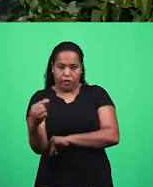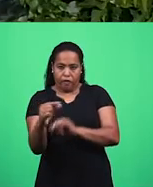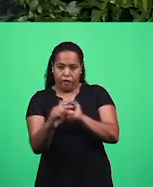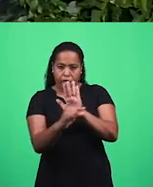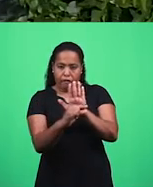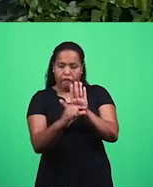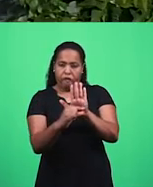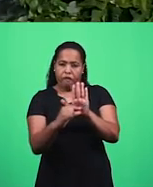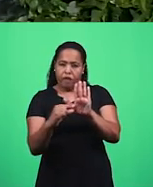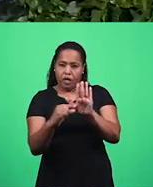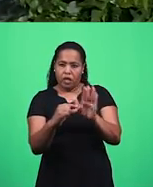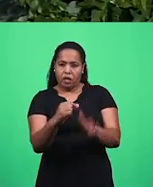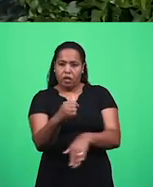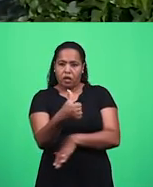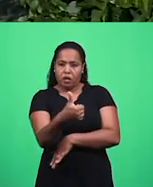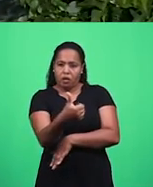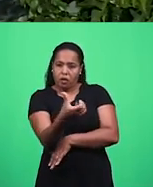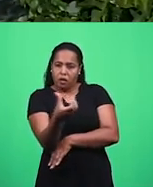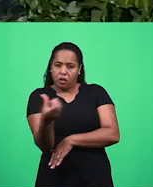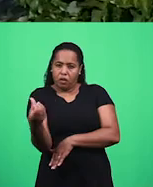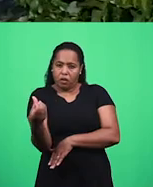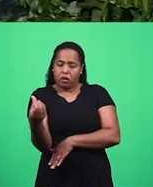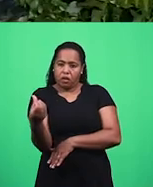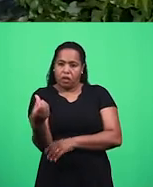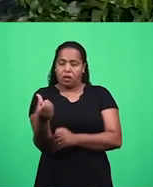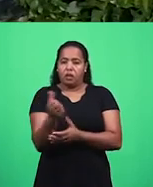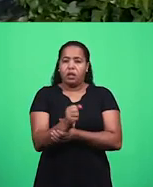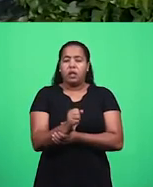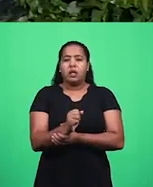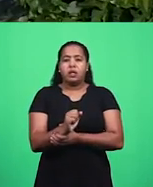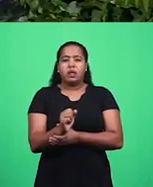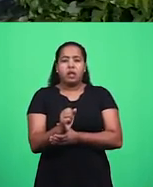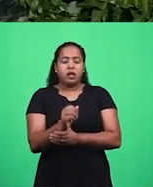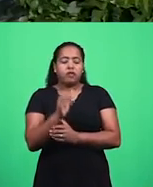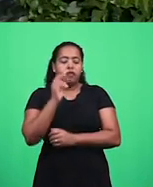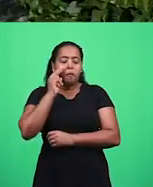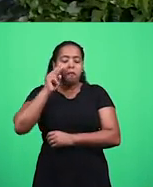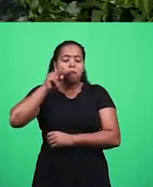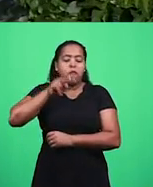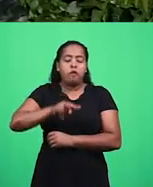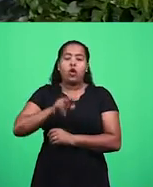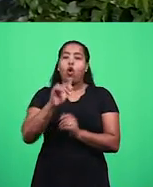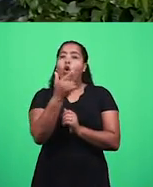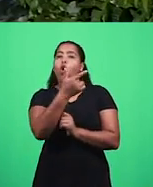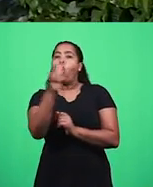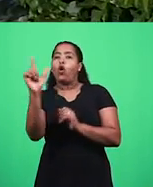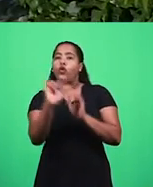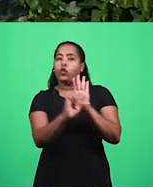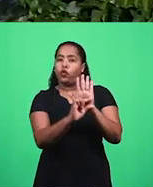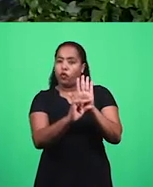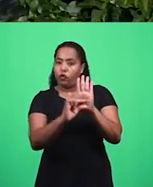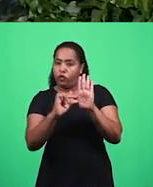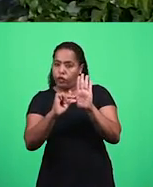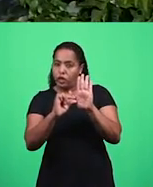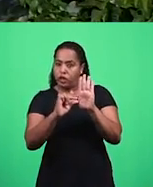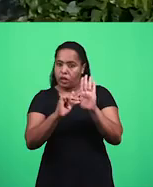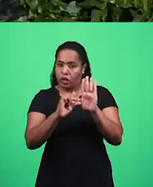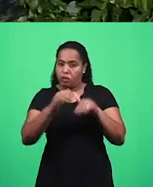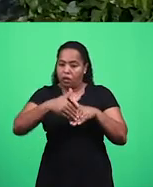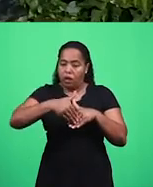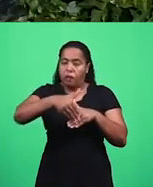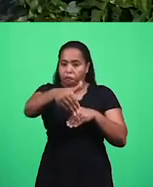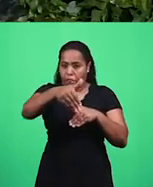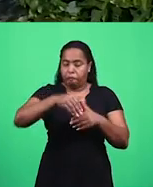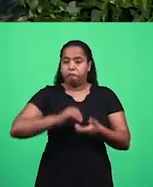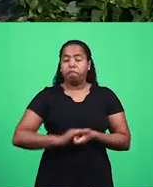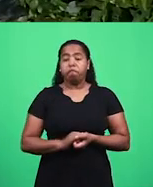24 глава, в стихе 16, мы тоже видим в других стихах,